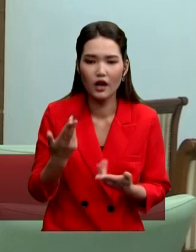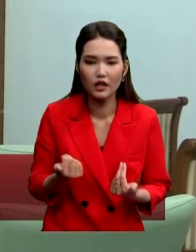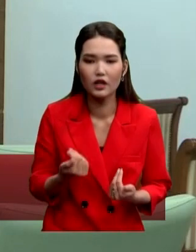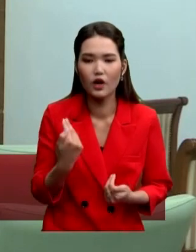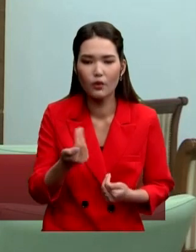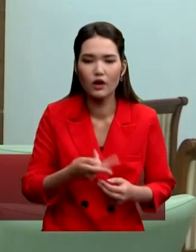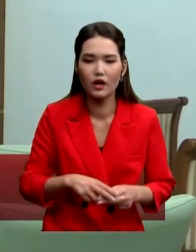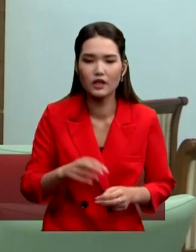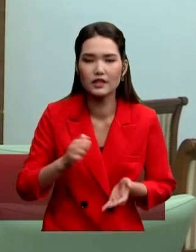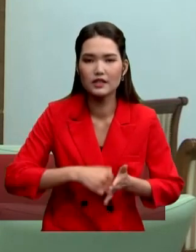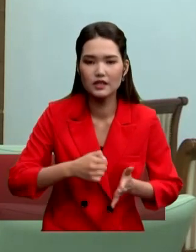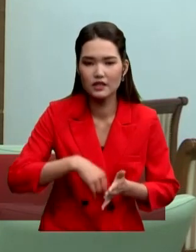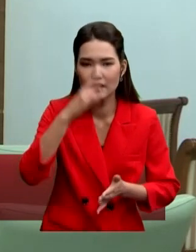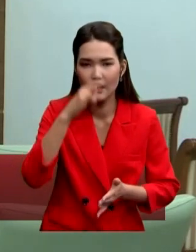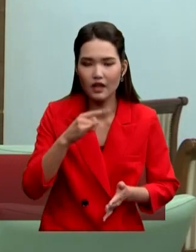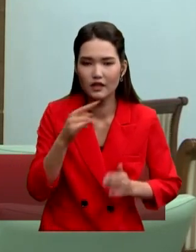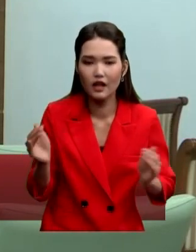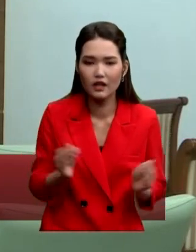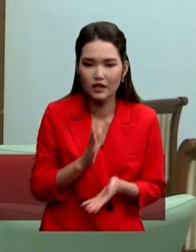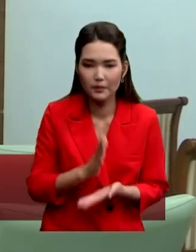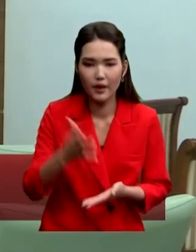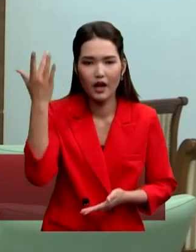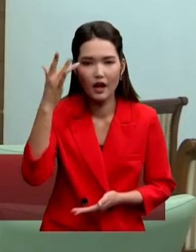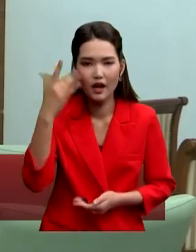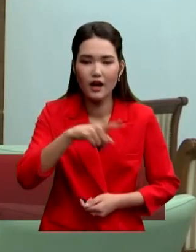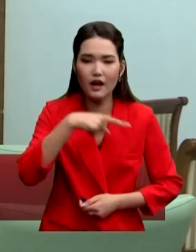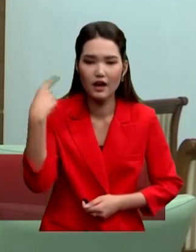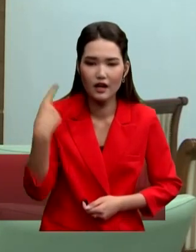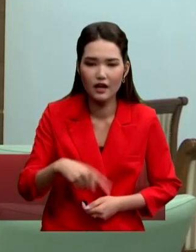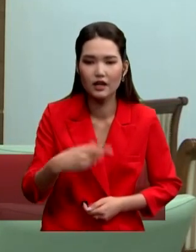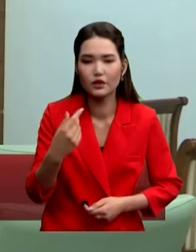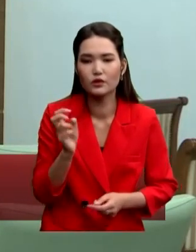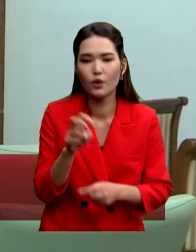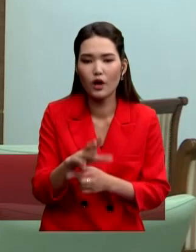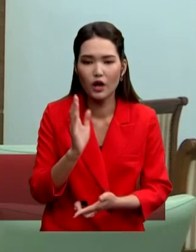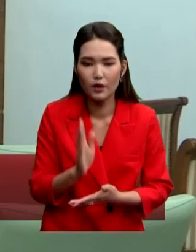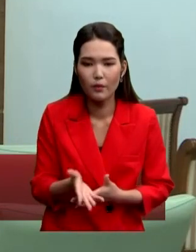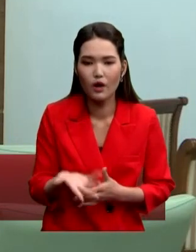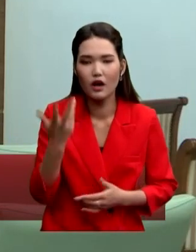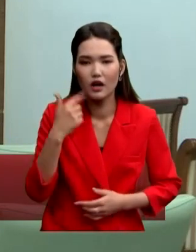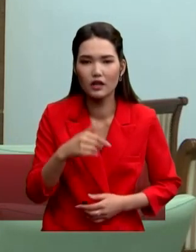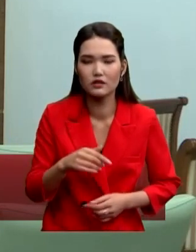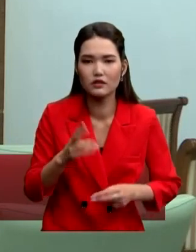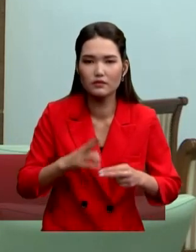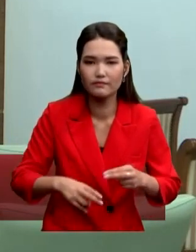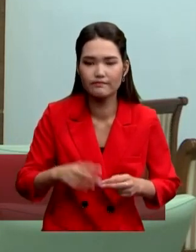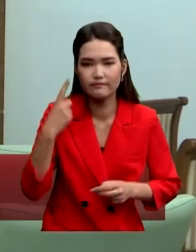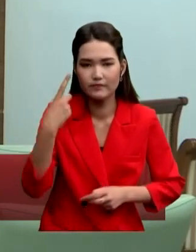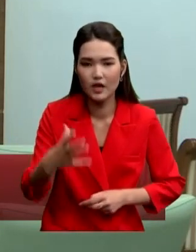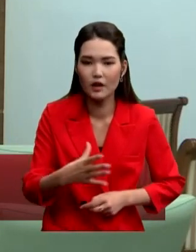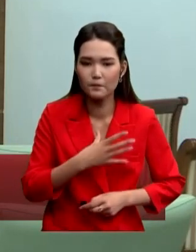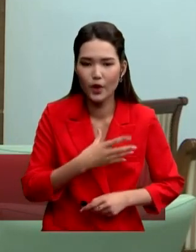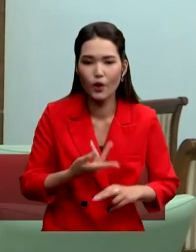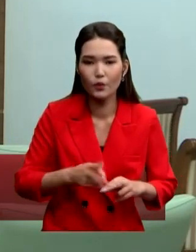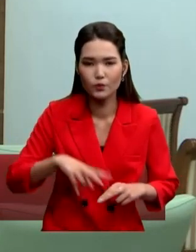оның салқыны Қазақстанға тимейді. Ал Қытайға, Ресейге болысатын болса, аяғы немен тынатынын ескертті. Бұдан